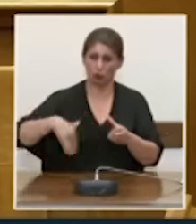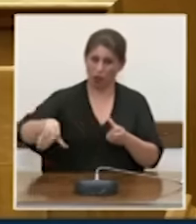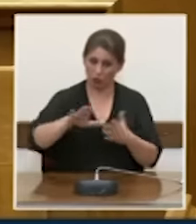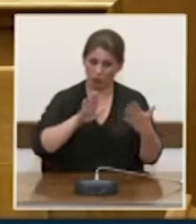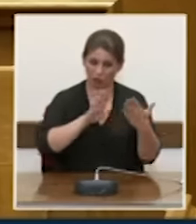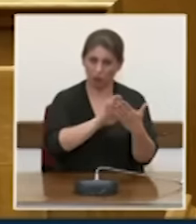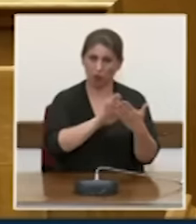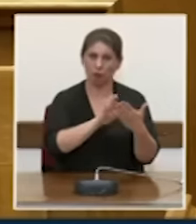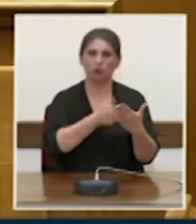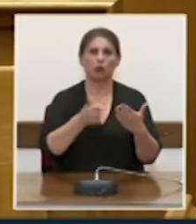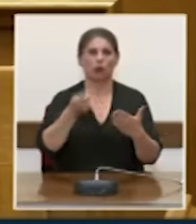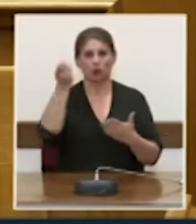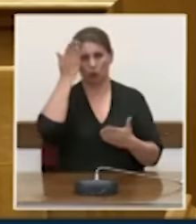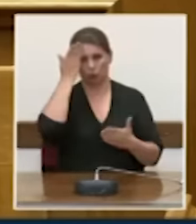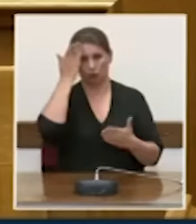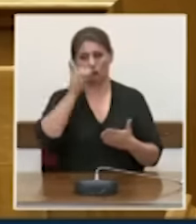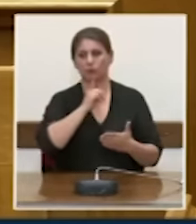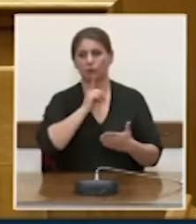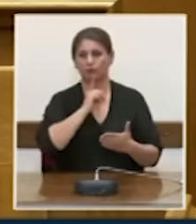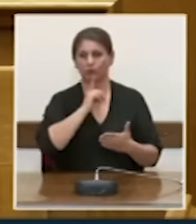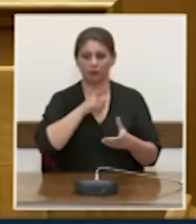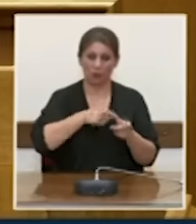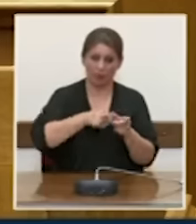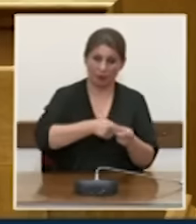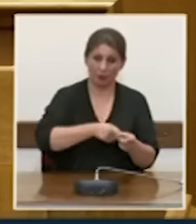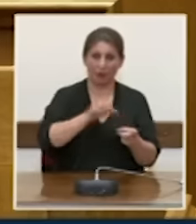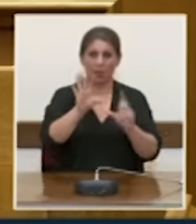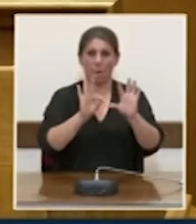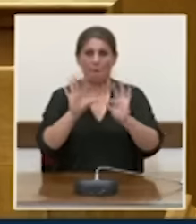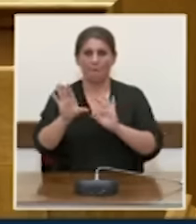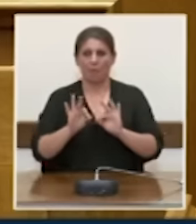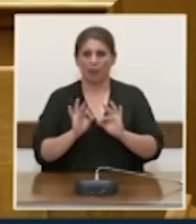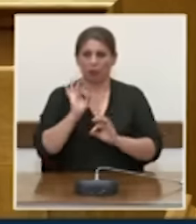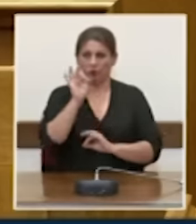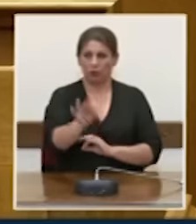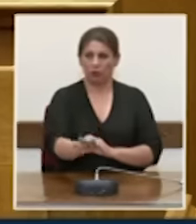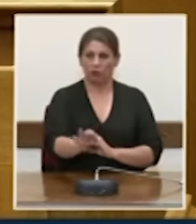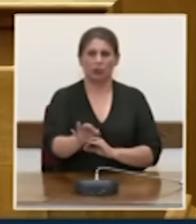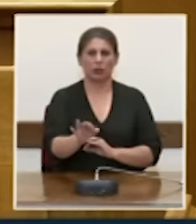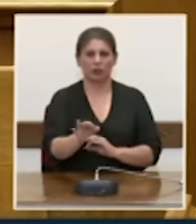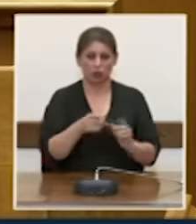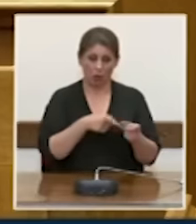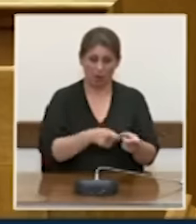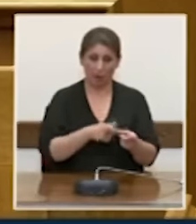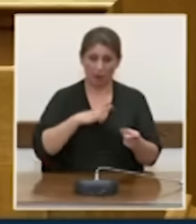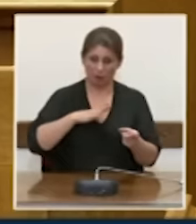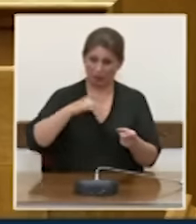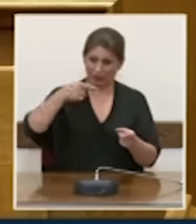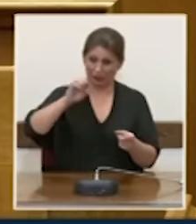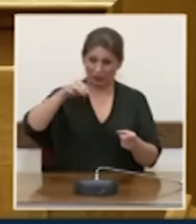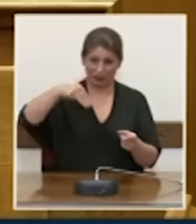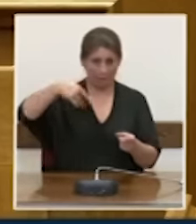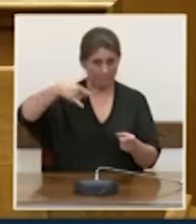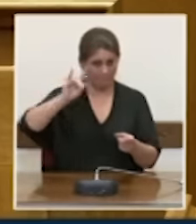ως κόστος, όπως οι εγκληματικές επιλογές που οδήγησαν στο έγκλημα των Τεμπών, ένα έγκλημα που το